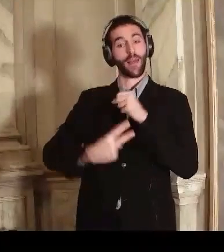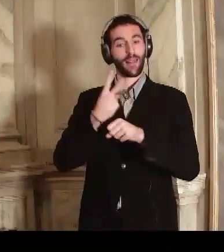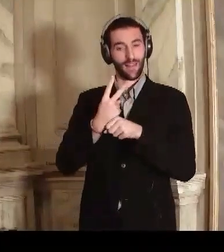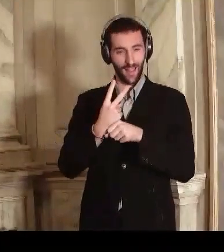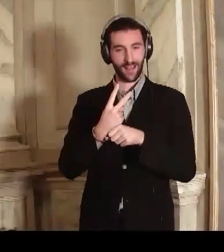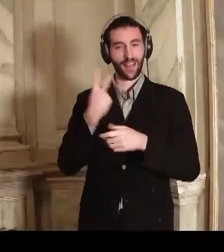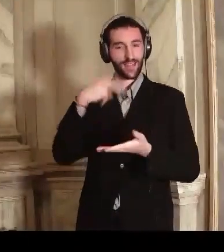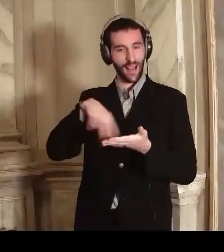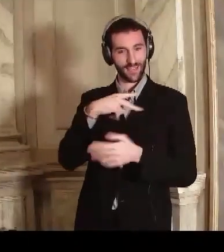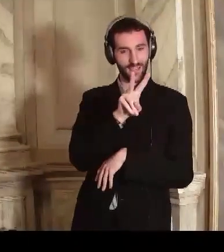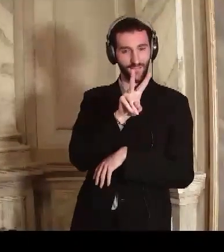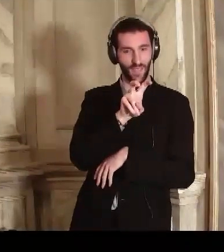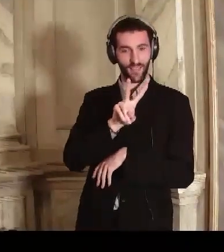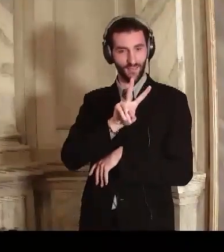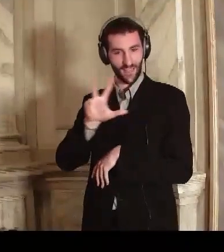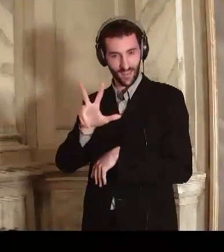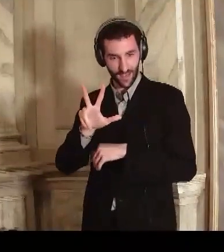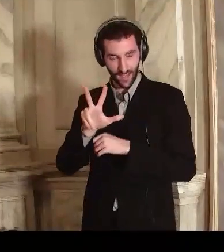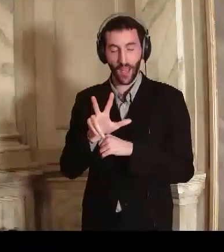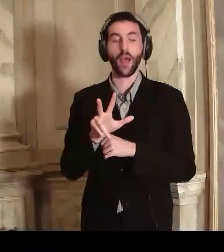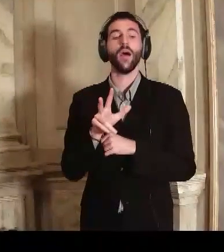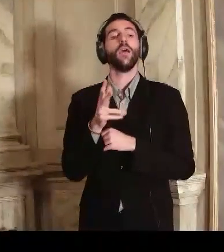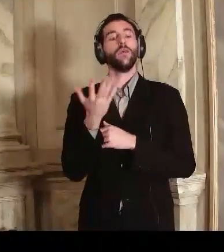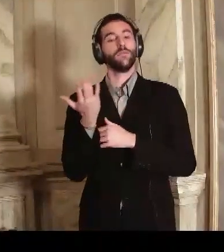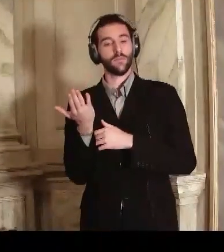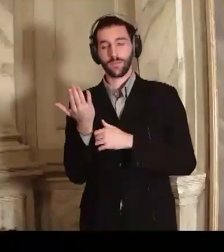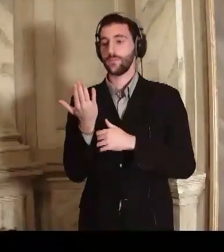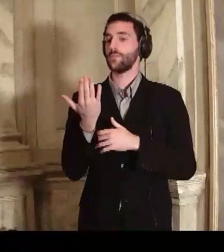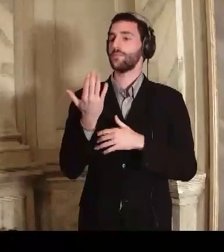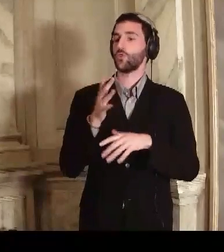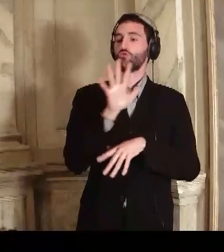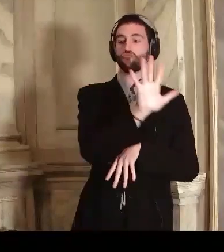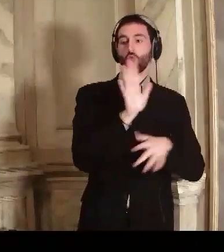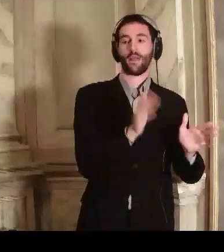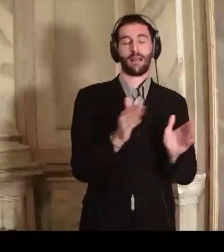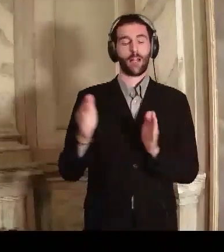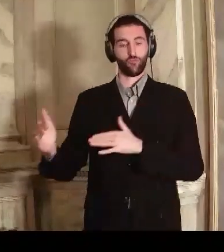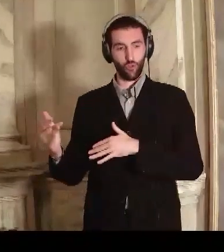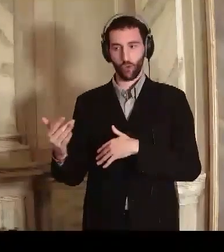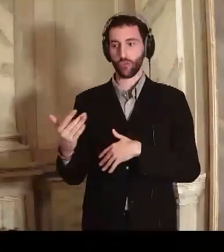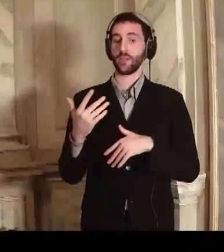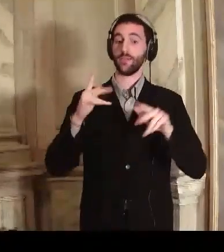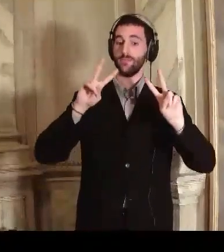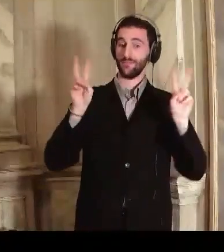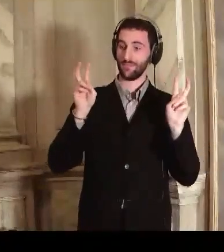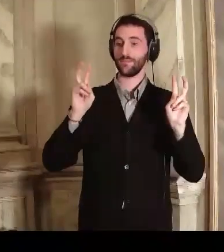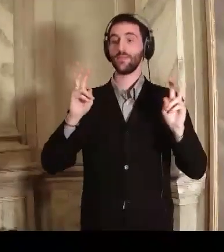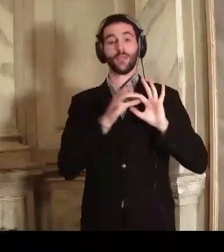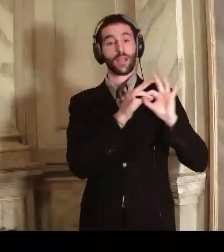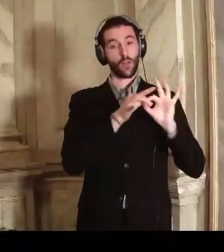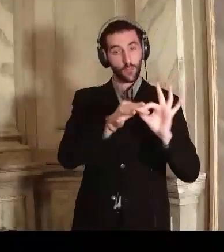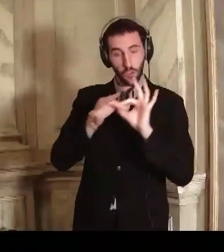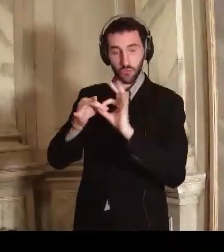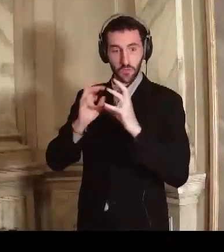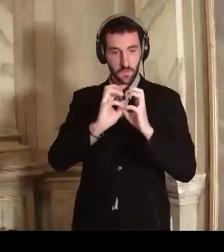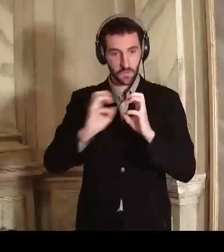in 5 aree tematiche, live e installazioni, la Biennale College, collaborazioni, le film,